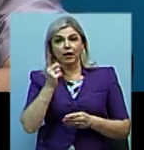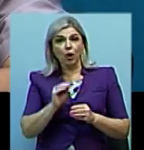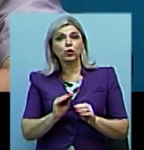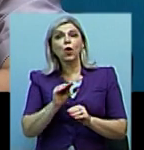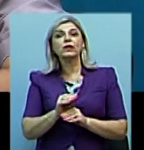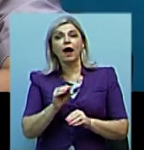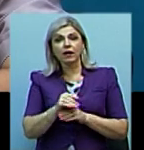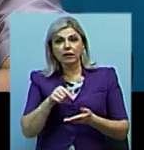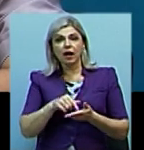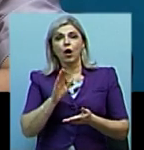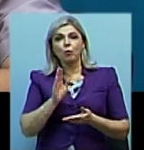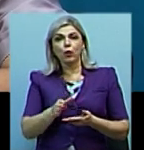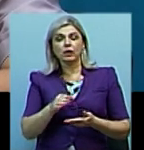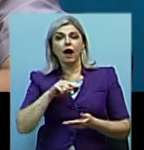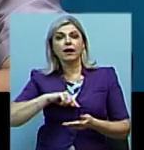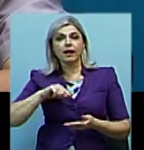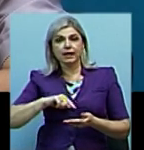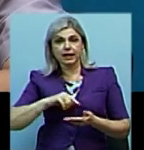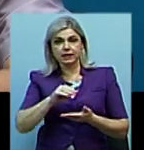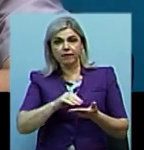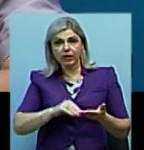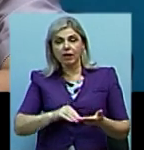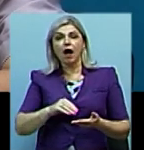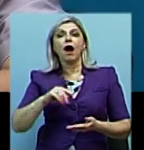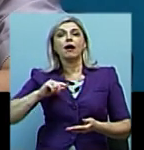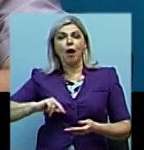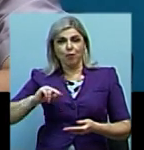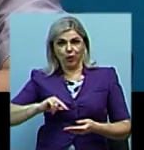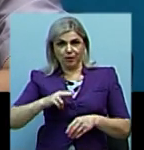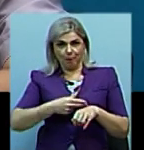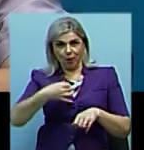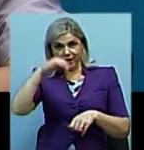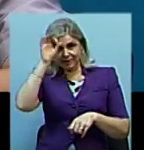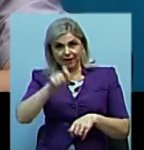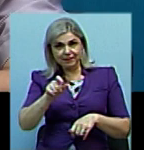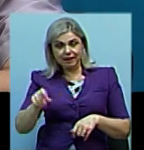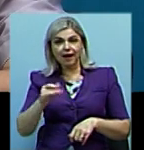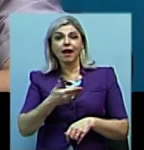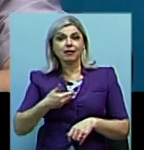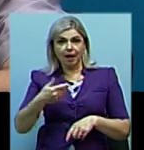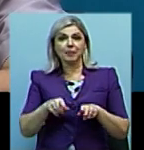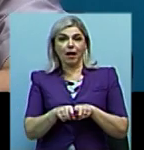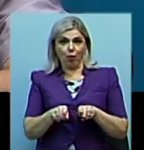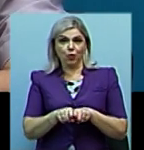відображатися характеристика роботи поліцейських, і нам також